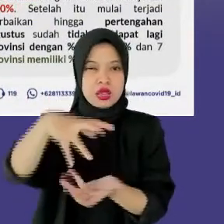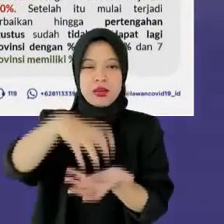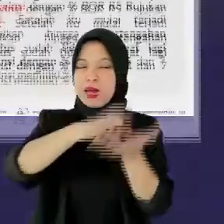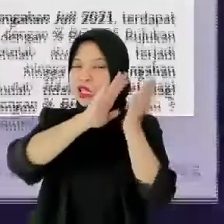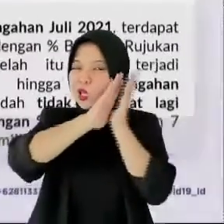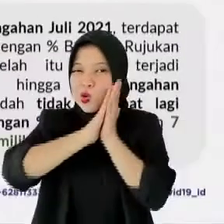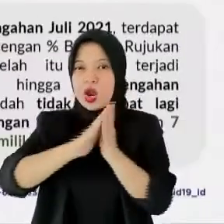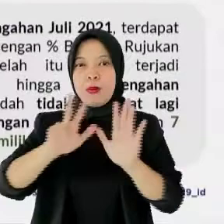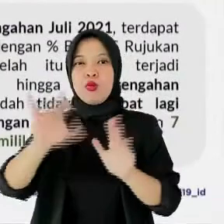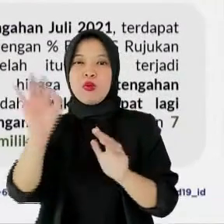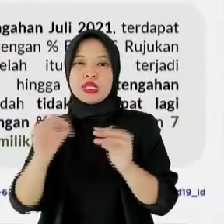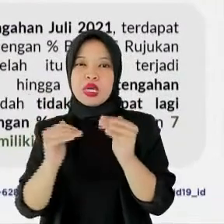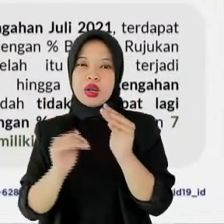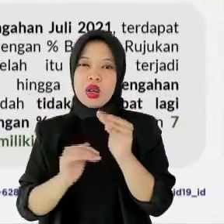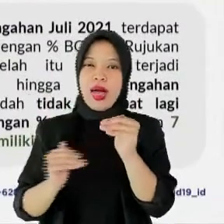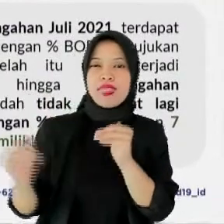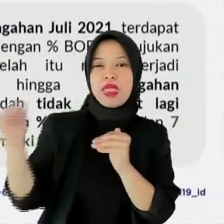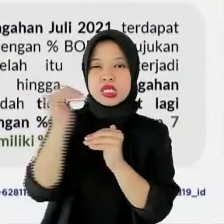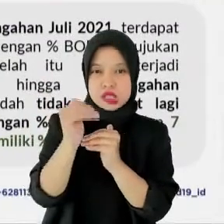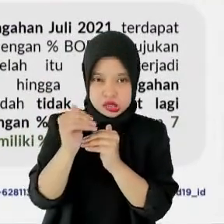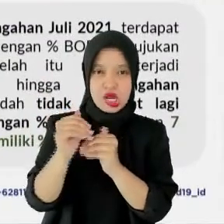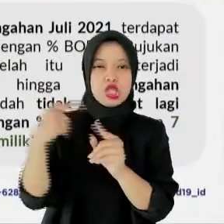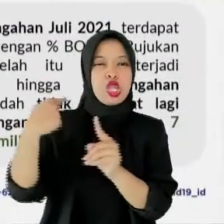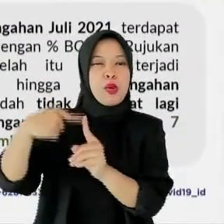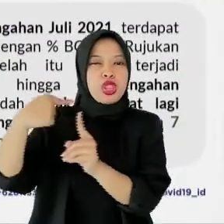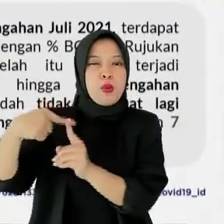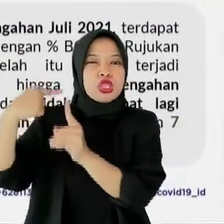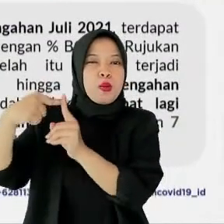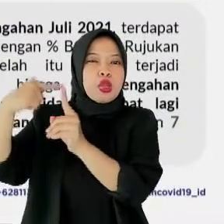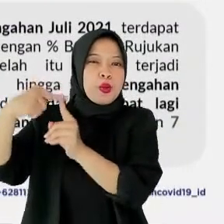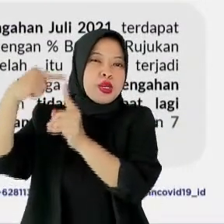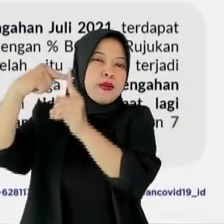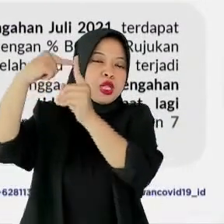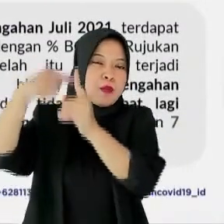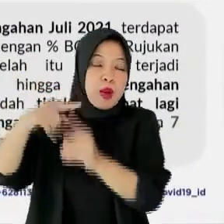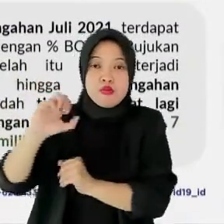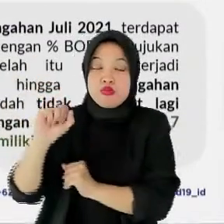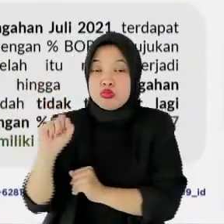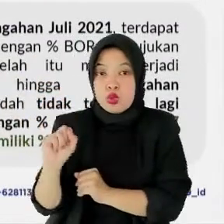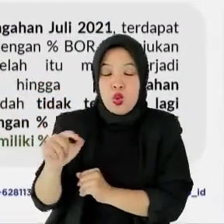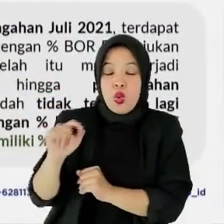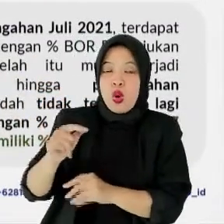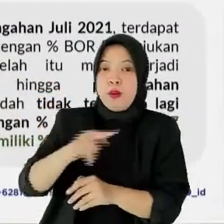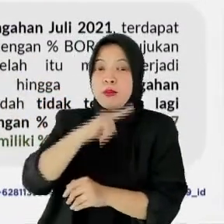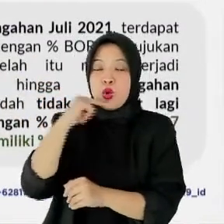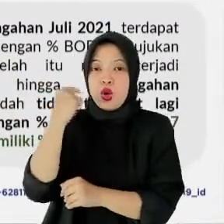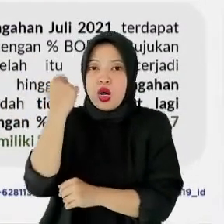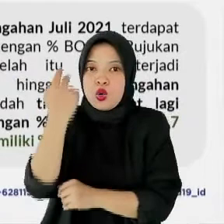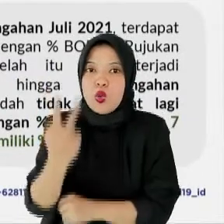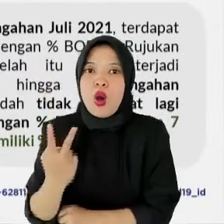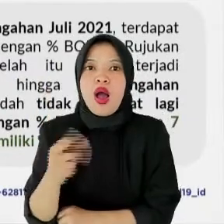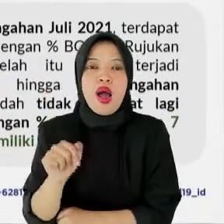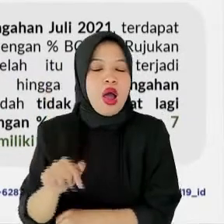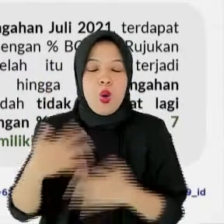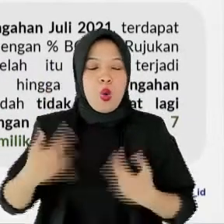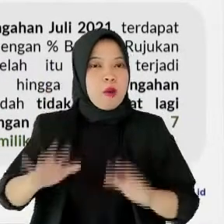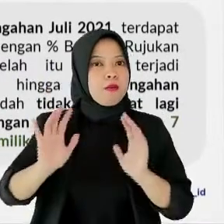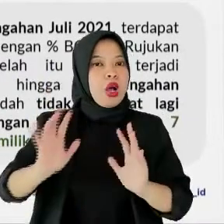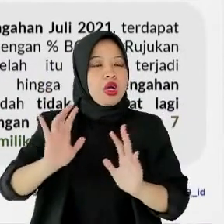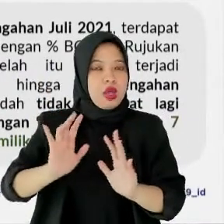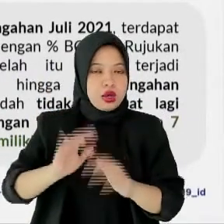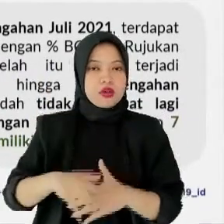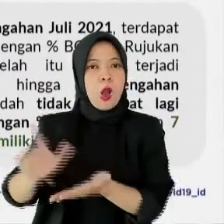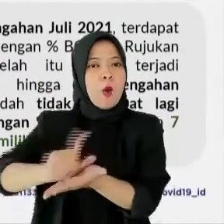atas 80%. Kita lihat yang merah-merah ini terus bertambah. Bahkan puncaknya itu banyaknya di pekan kedua Juli. Sampai